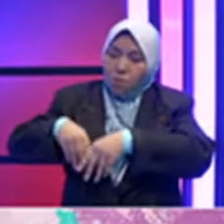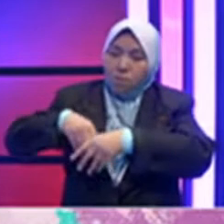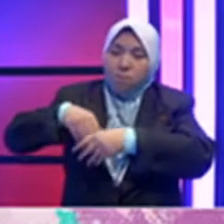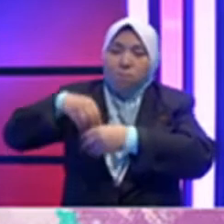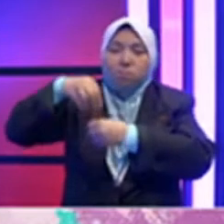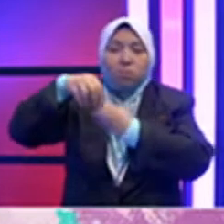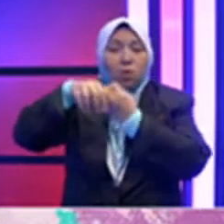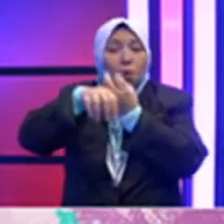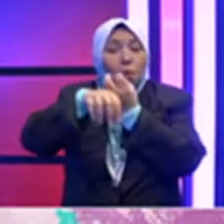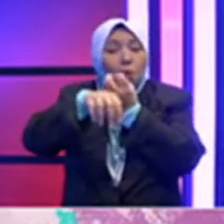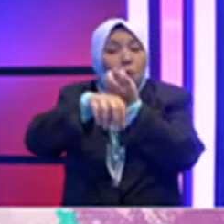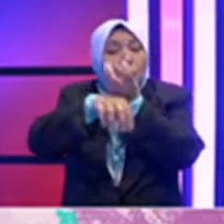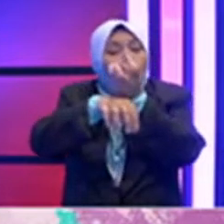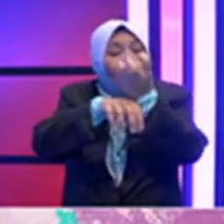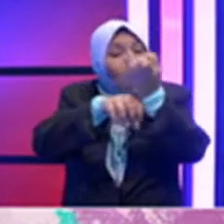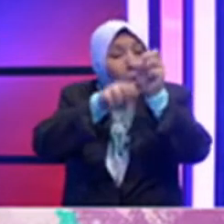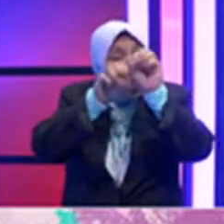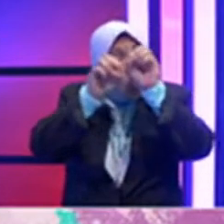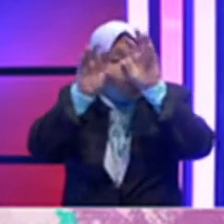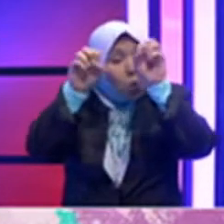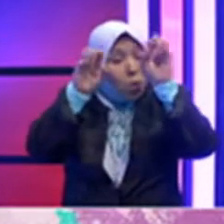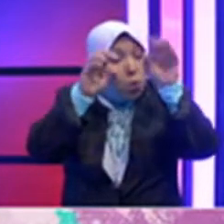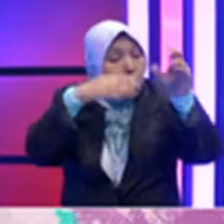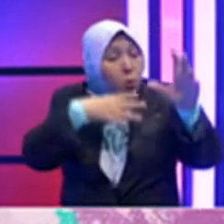من غير سوء